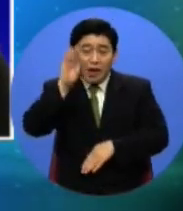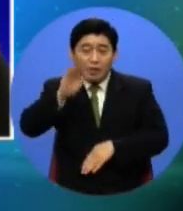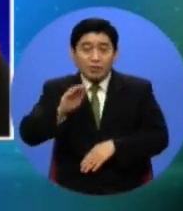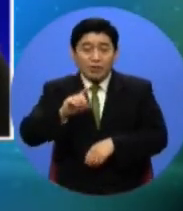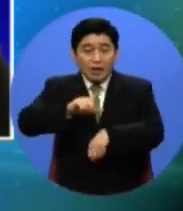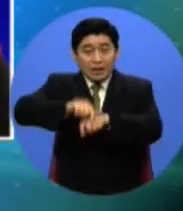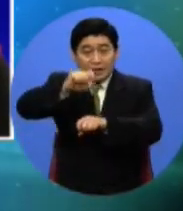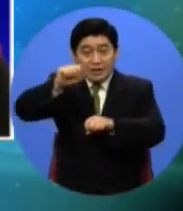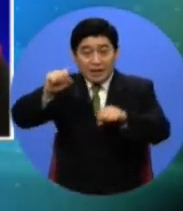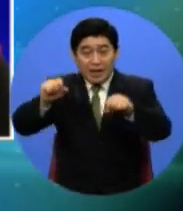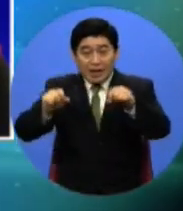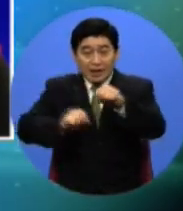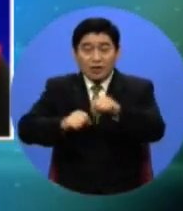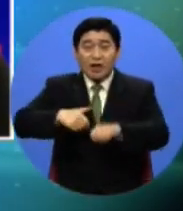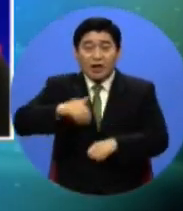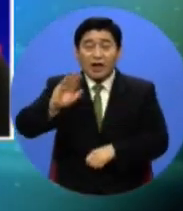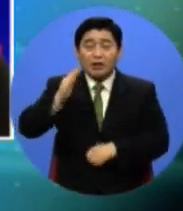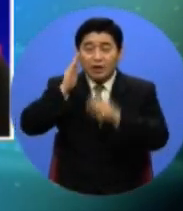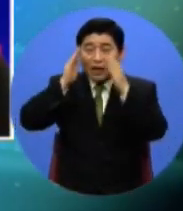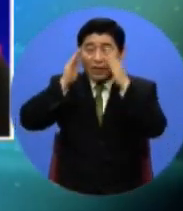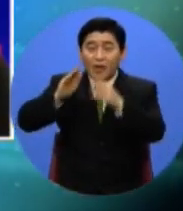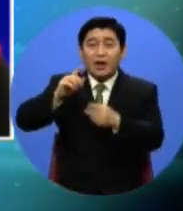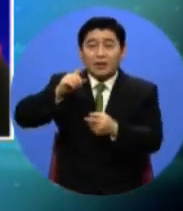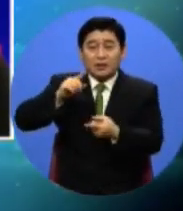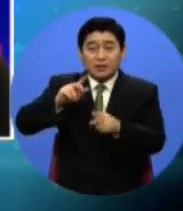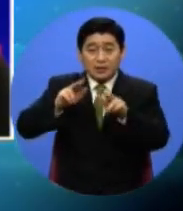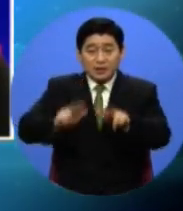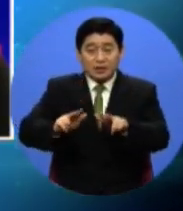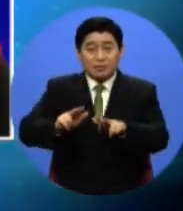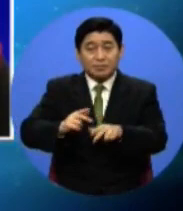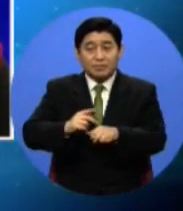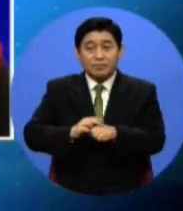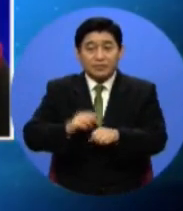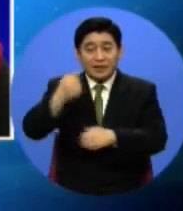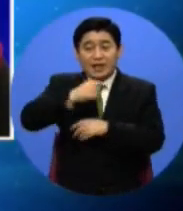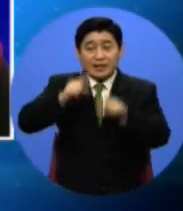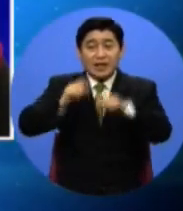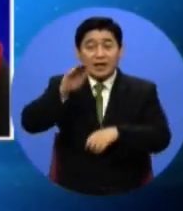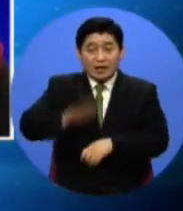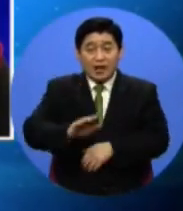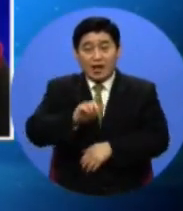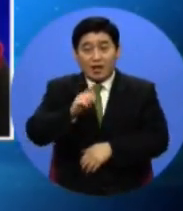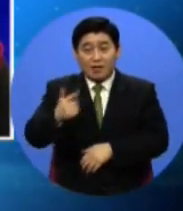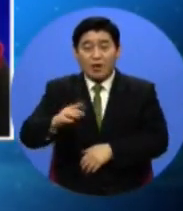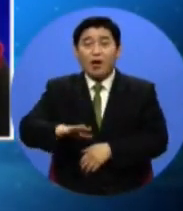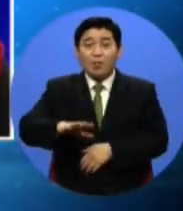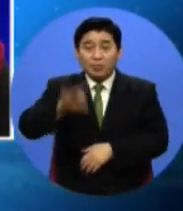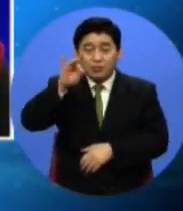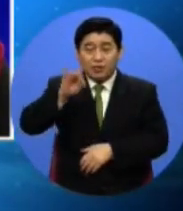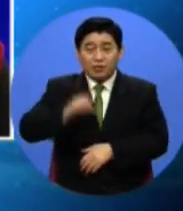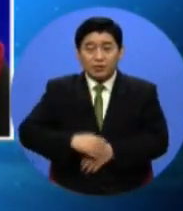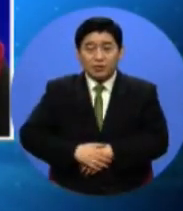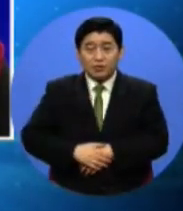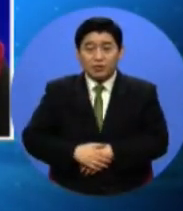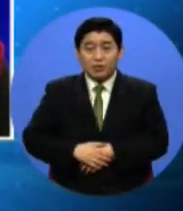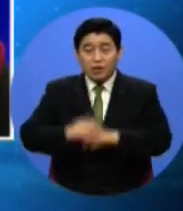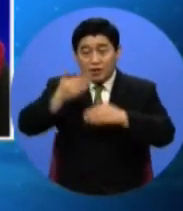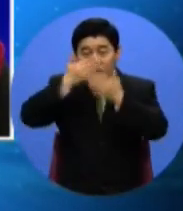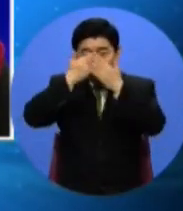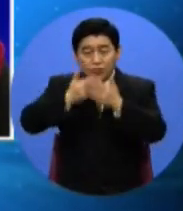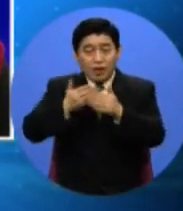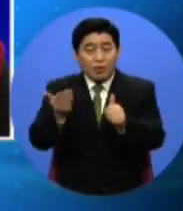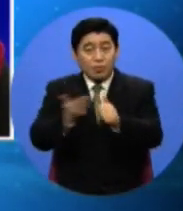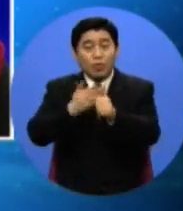장기적으로 그렇게 가야 될 방향이지 지금 당장 실천하겠다는 것은 아닙니다 우선은 무상보육이